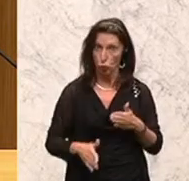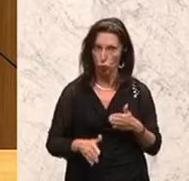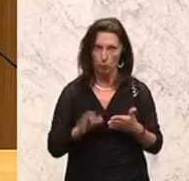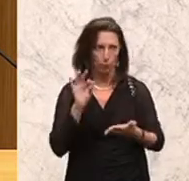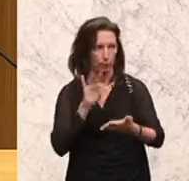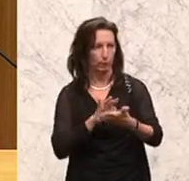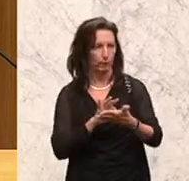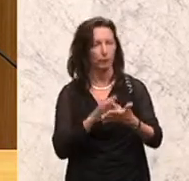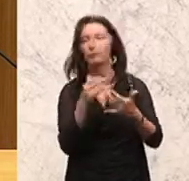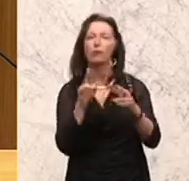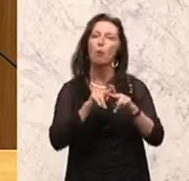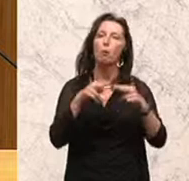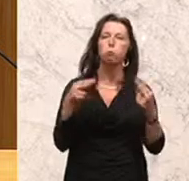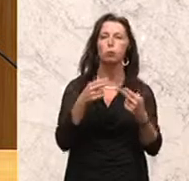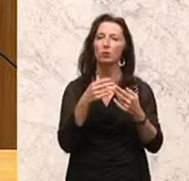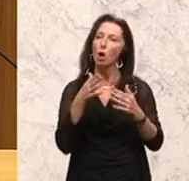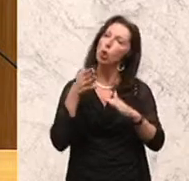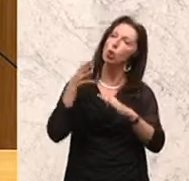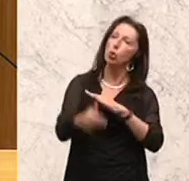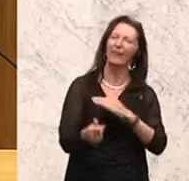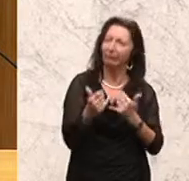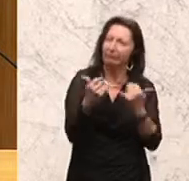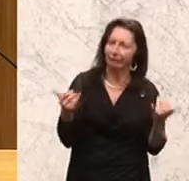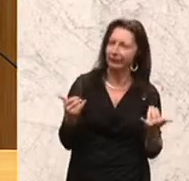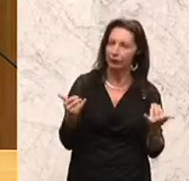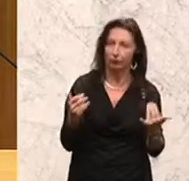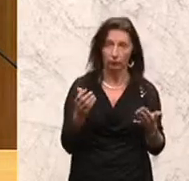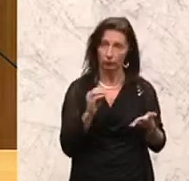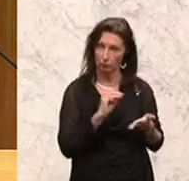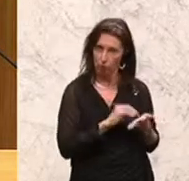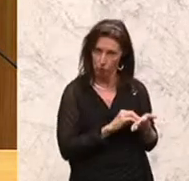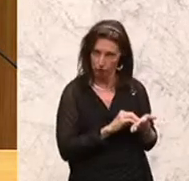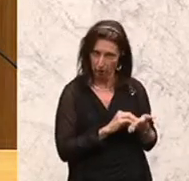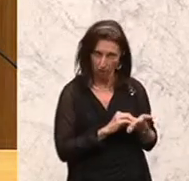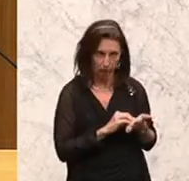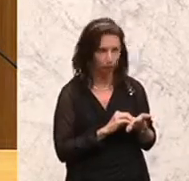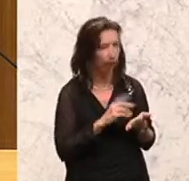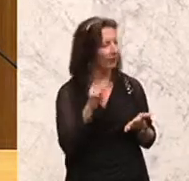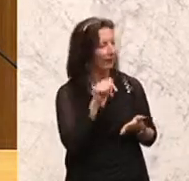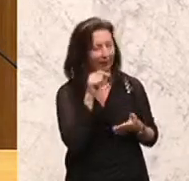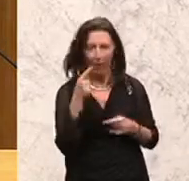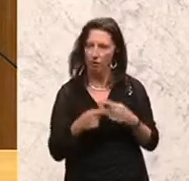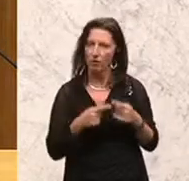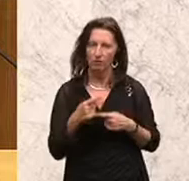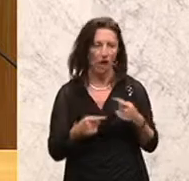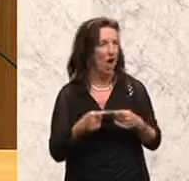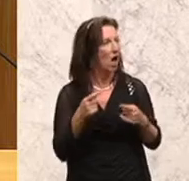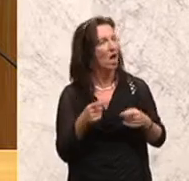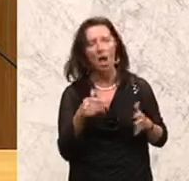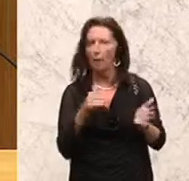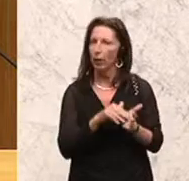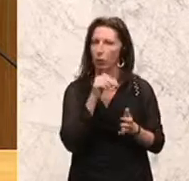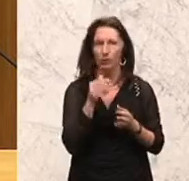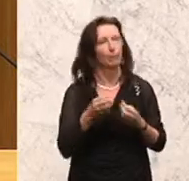kann der Bund durchgreifen? Da steht ausdrücklich drinnen, dass keinerlei Genehmigungen, Verfahren oder sonst etwas erforderlich sind.